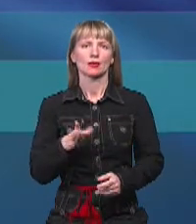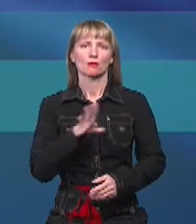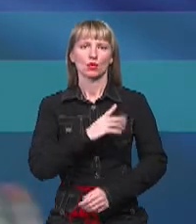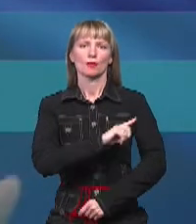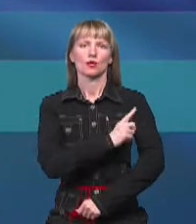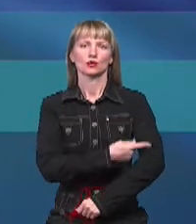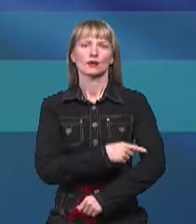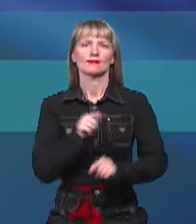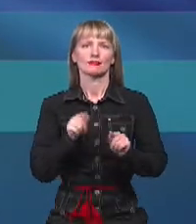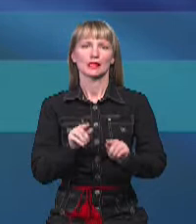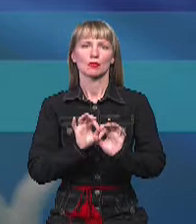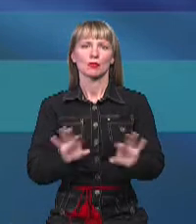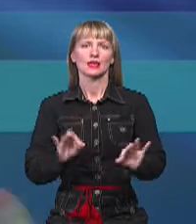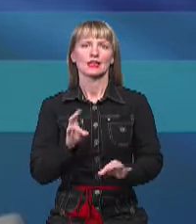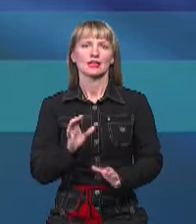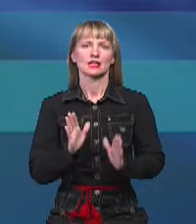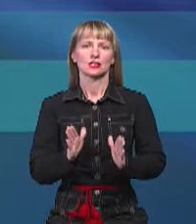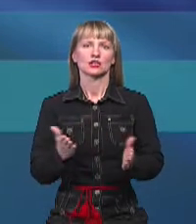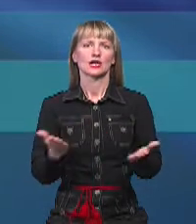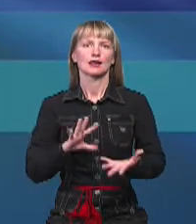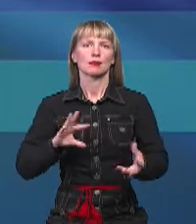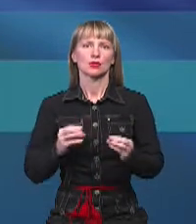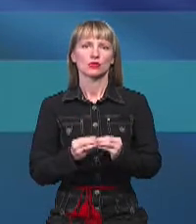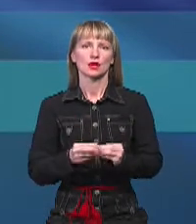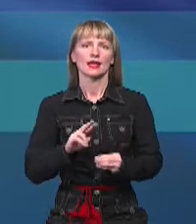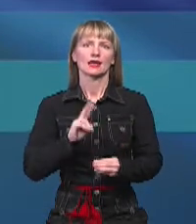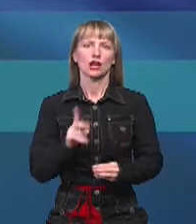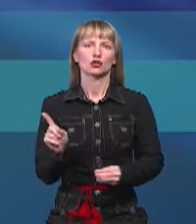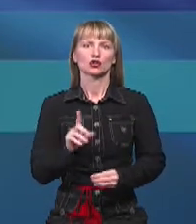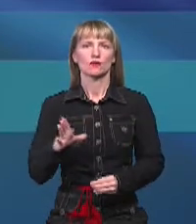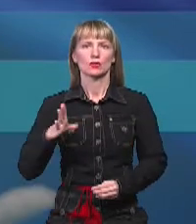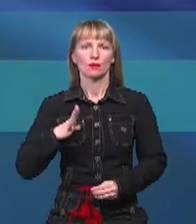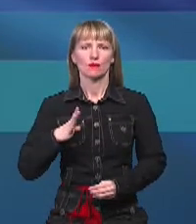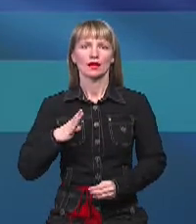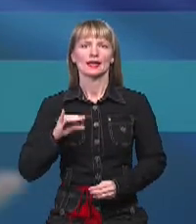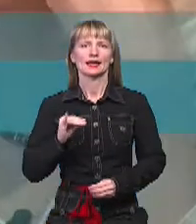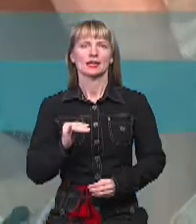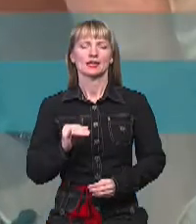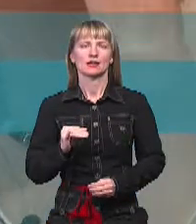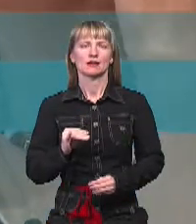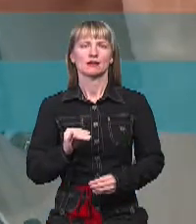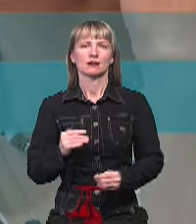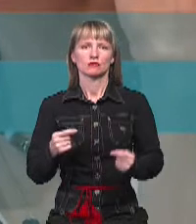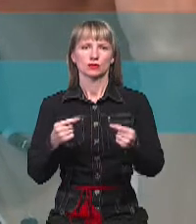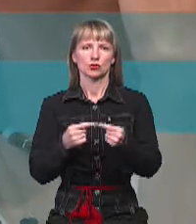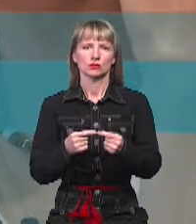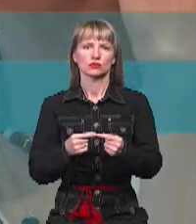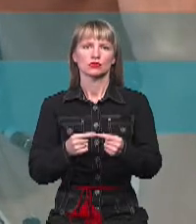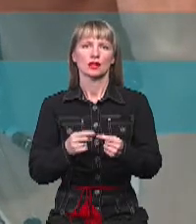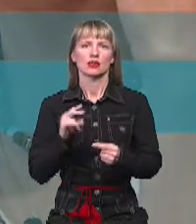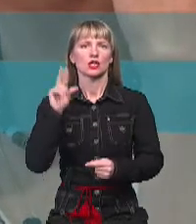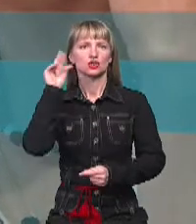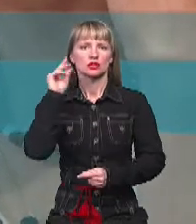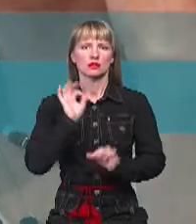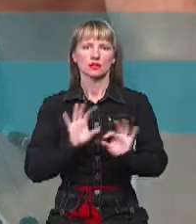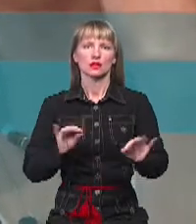потужна. Тобто він пояснив не лише якісь підсумки, як що відбувалося, але й предметно, так, і предметно на цифрах